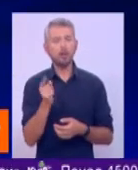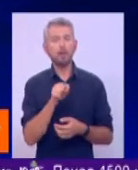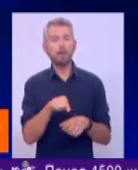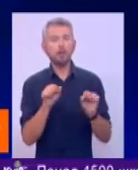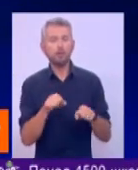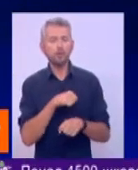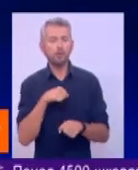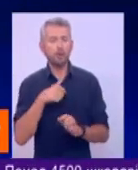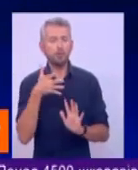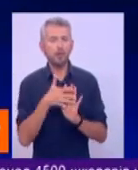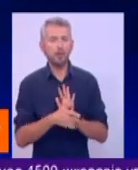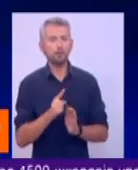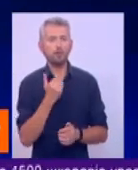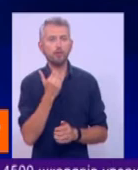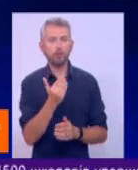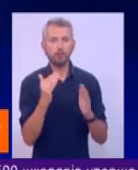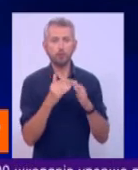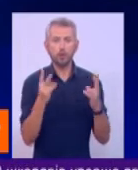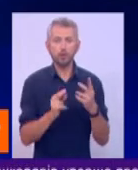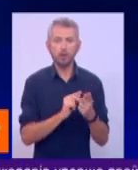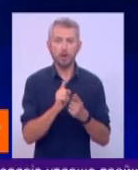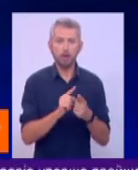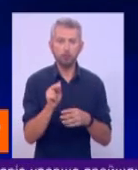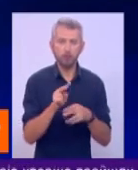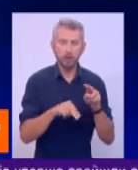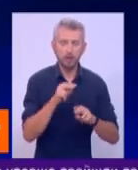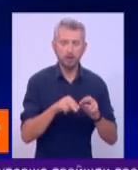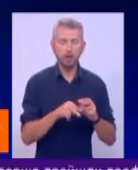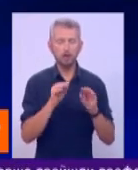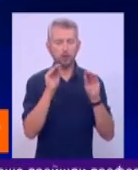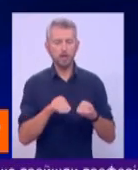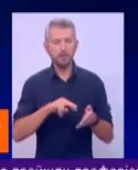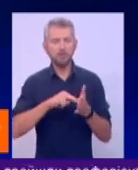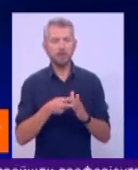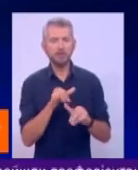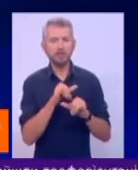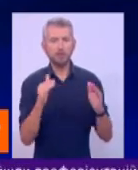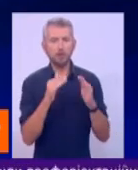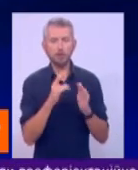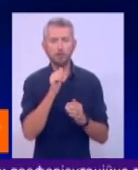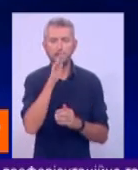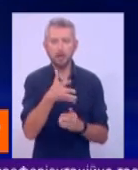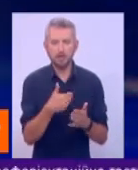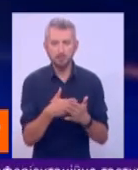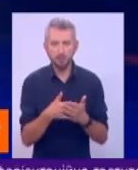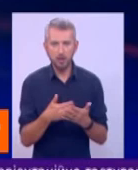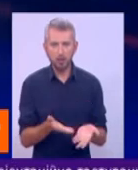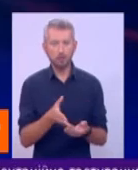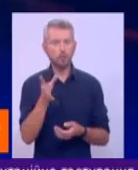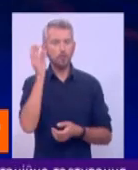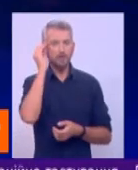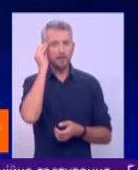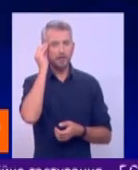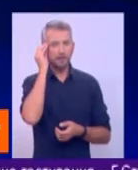сможете сами понять, что в вашем доме нужно реконструировать, составить план развития дома на 5 лет, предположим, учесть